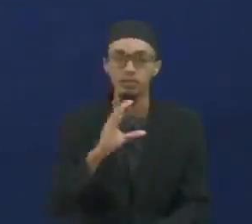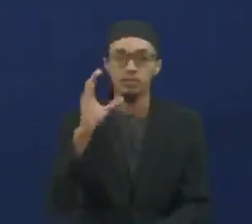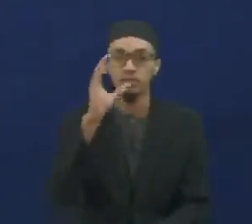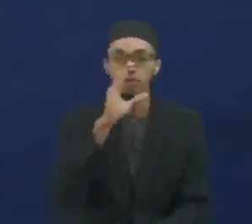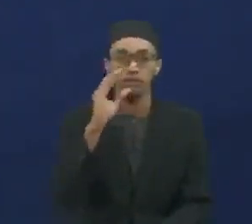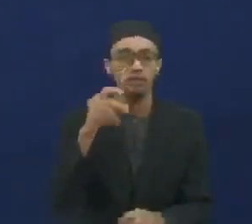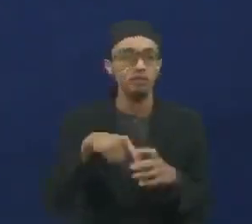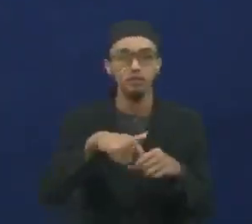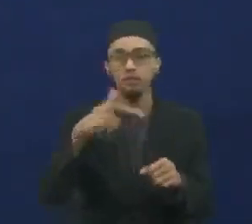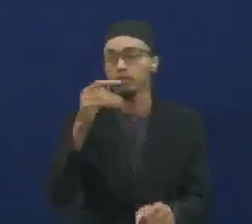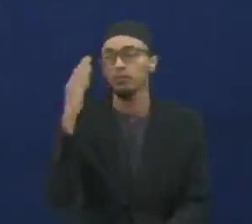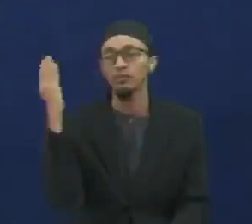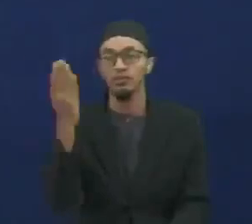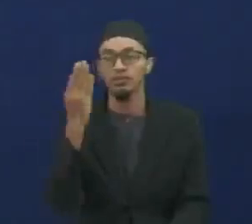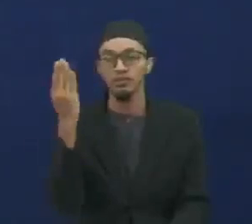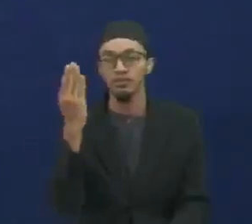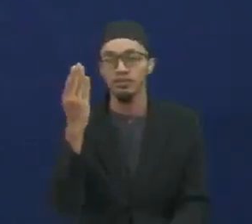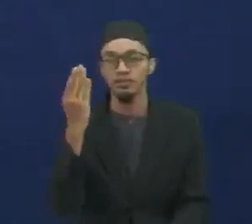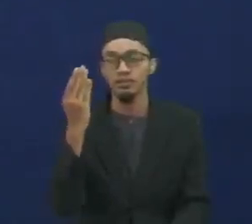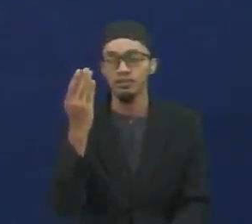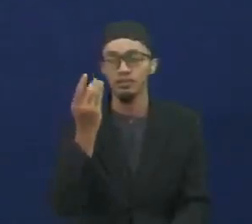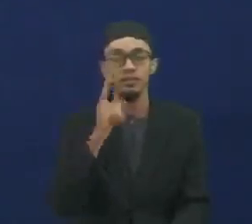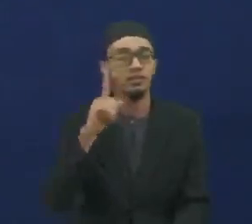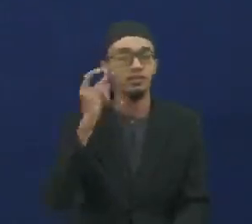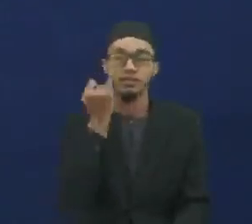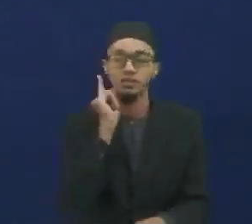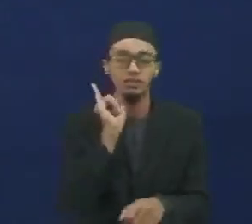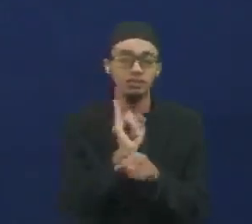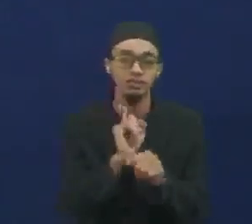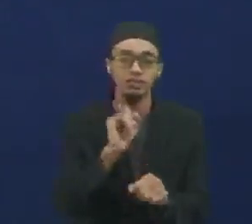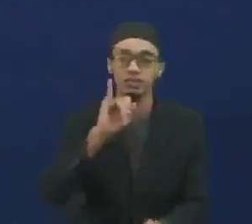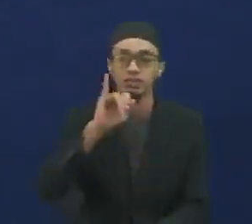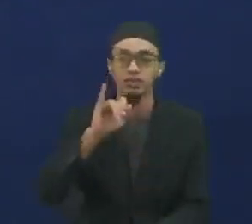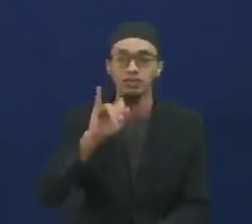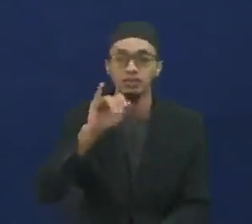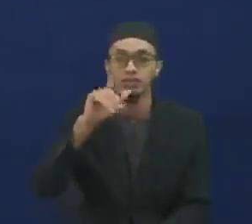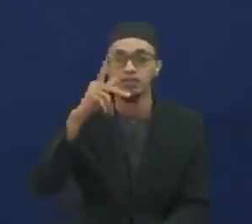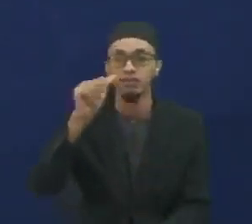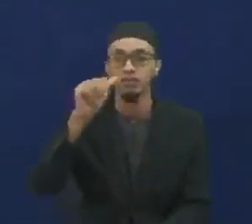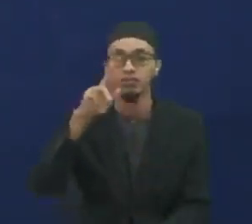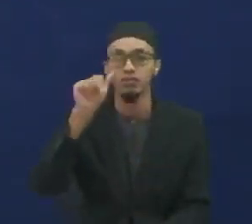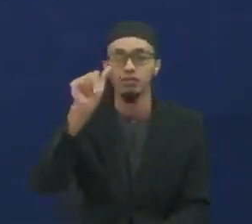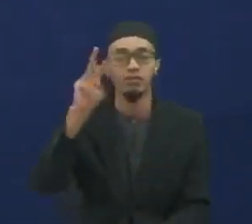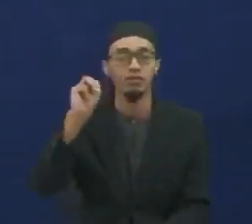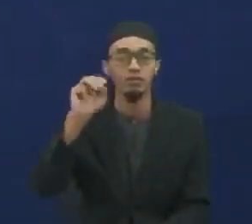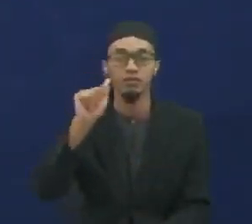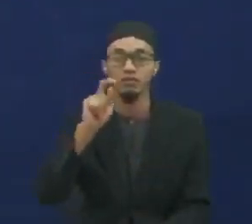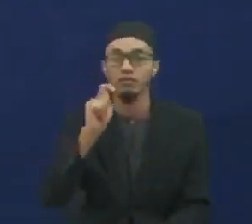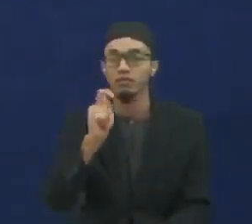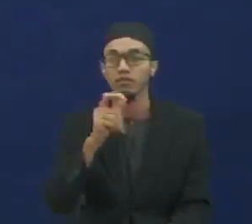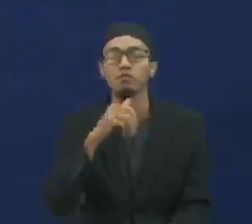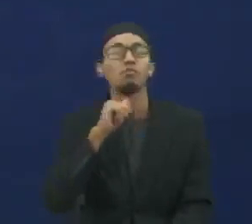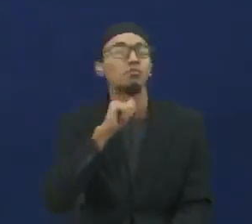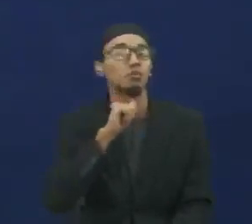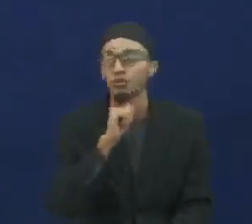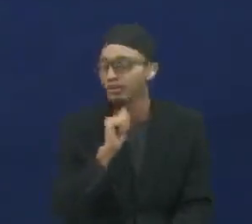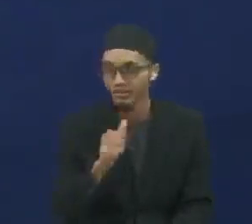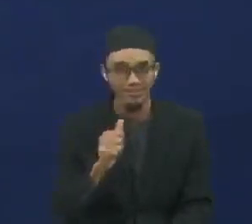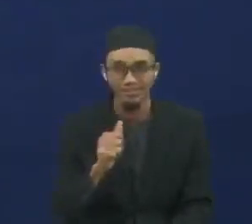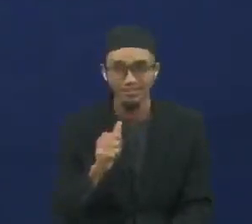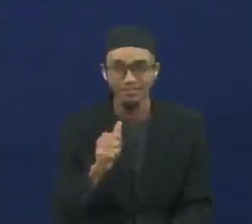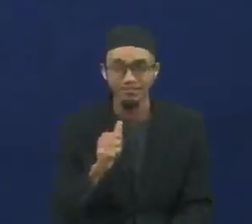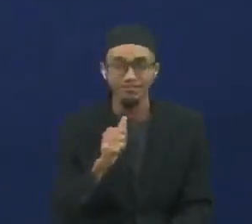karamat, kita tak menafikan wali Allah. Tetapi tidak lazim, tidak semesti bagi seorang wali itu untuk ada